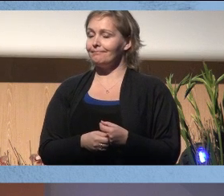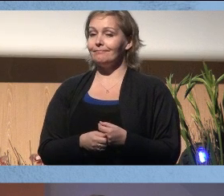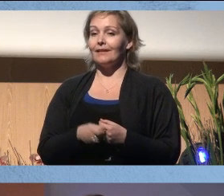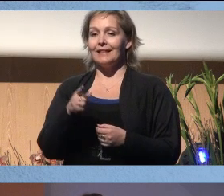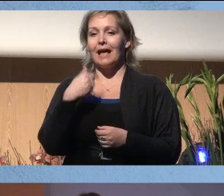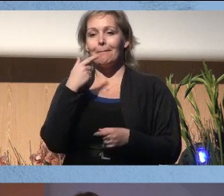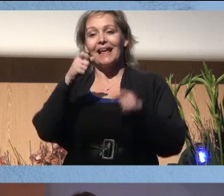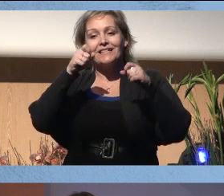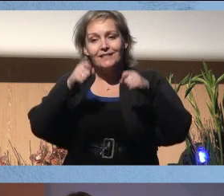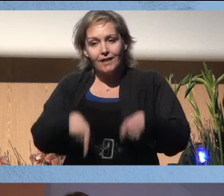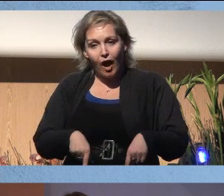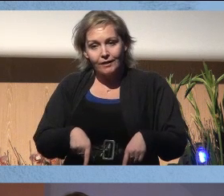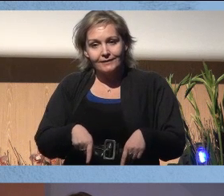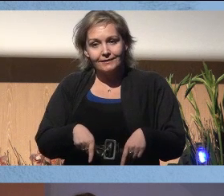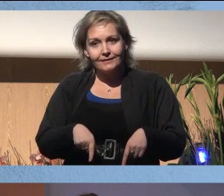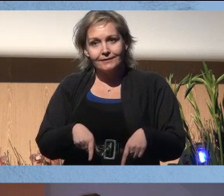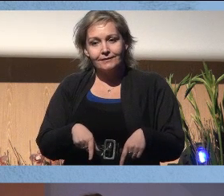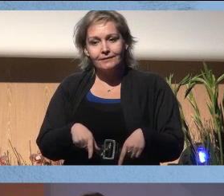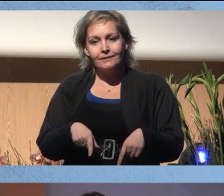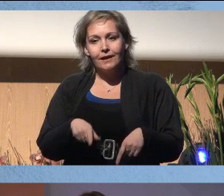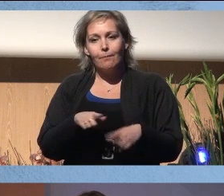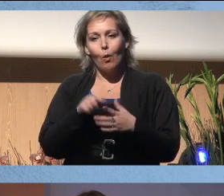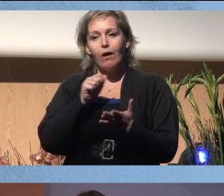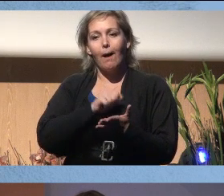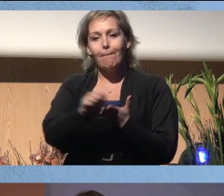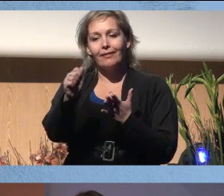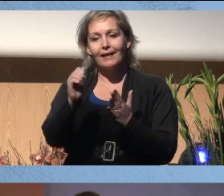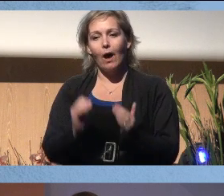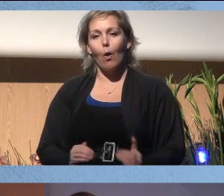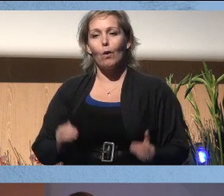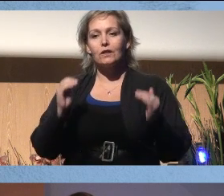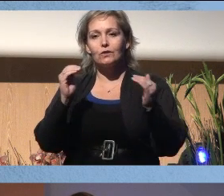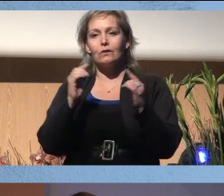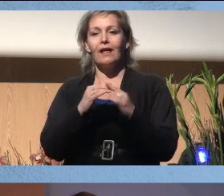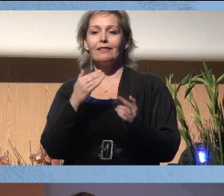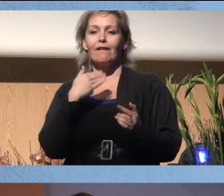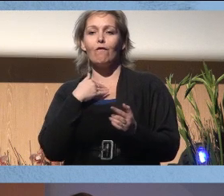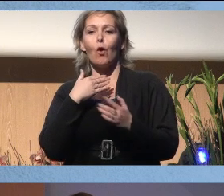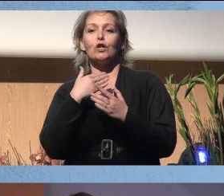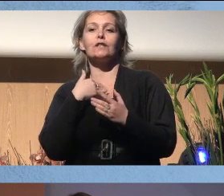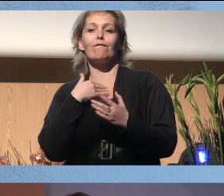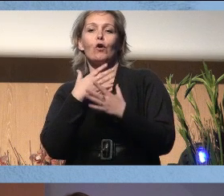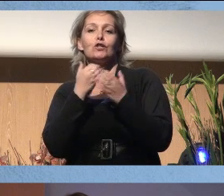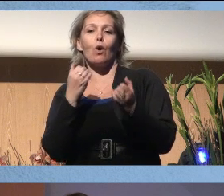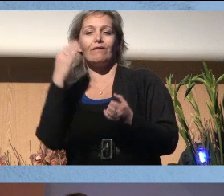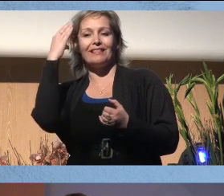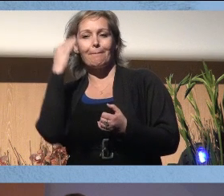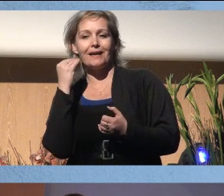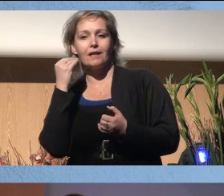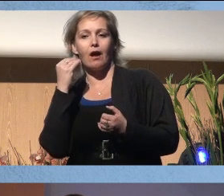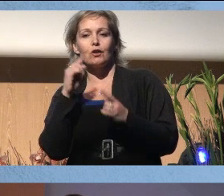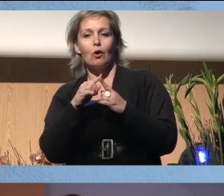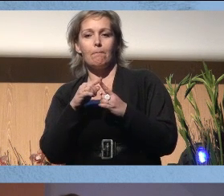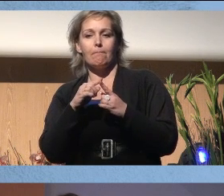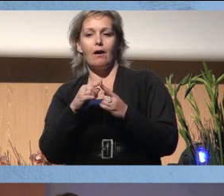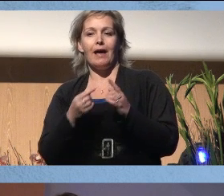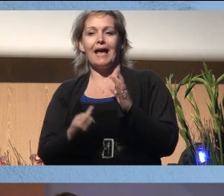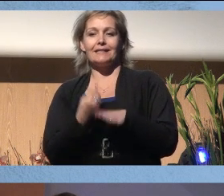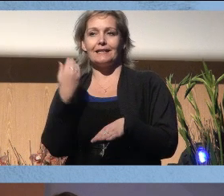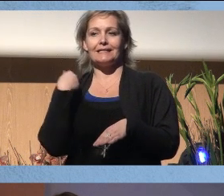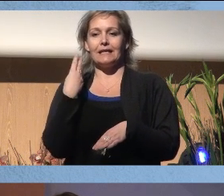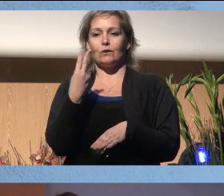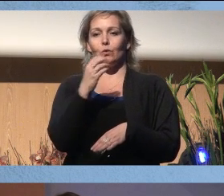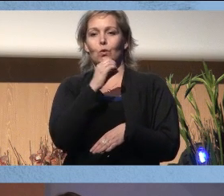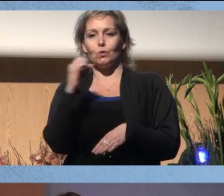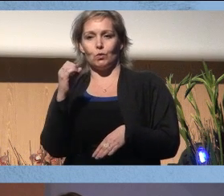Det ble starten på kampanjeorganisasjonen The Voice of Dementia, som har eksistert siden 2003